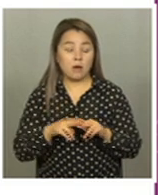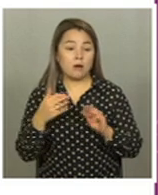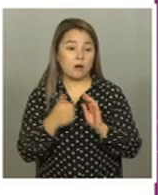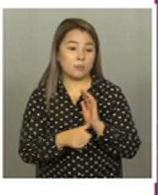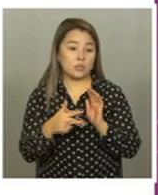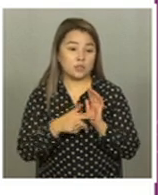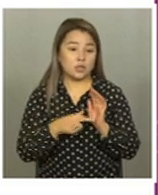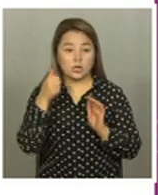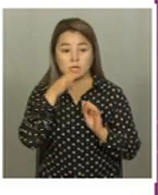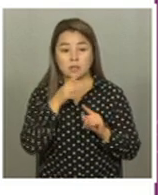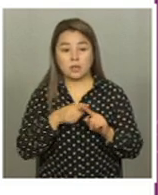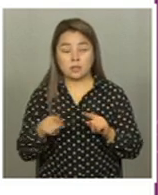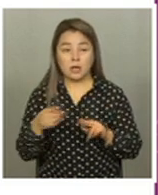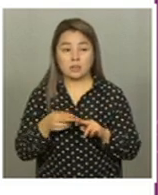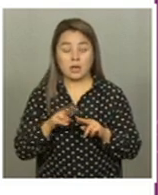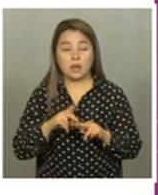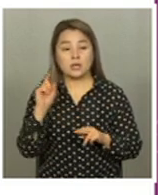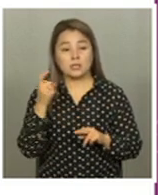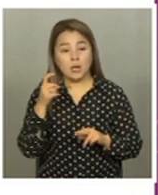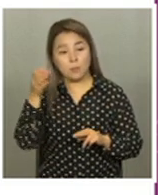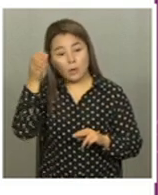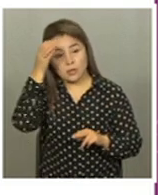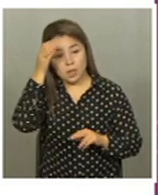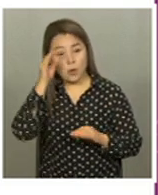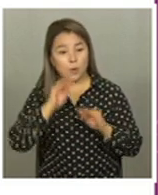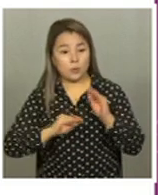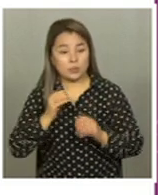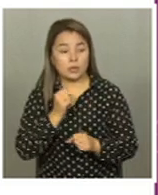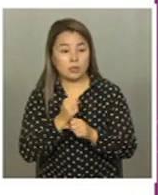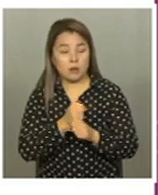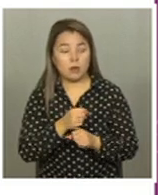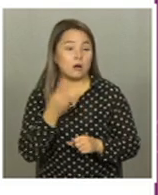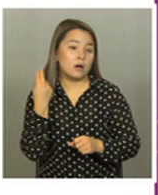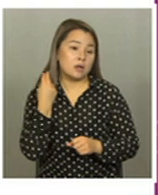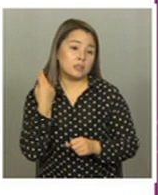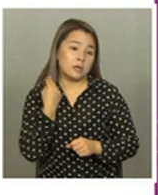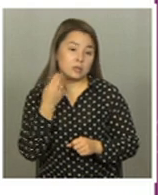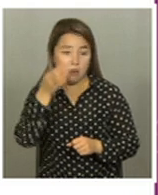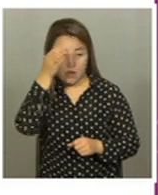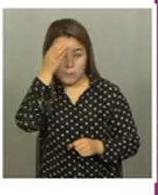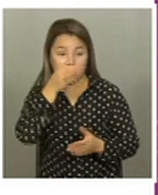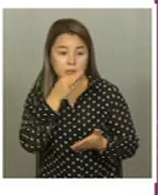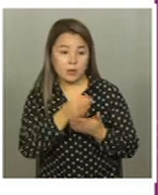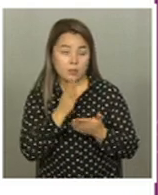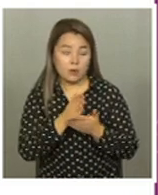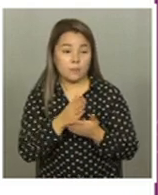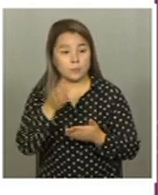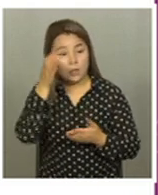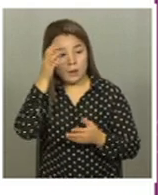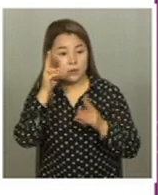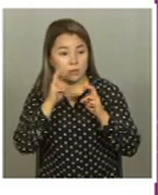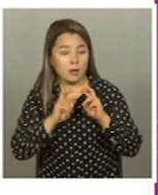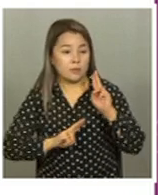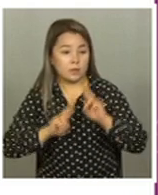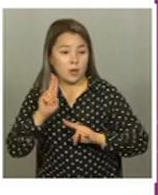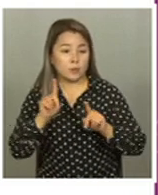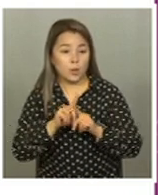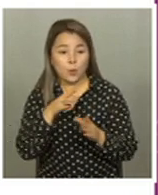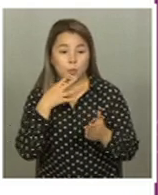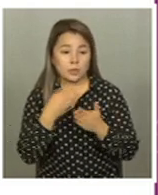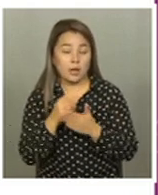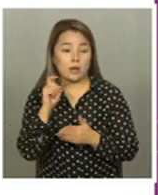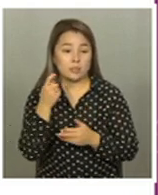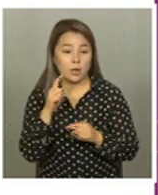атомдық ілімді химия ғылымында қолданған ағылшын ғалымы Дальтон болды. Ілімнің негізгі қағидаларын ол өзінің